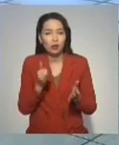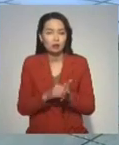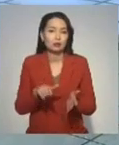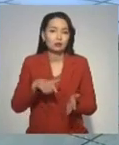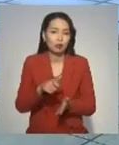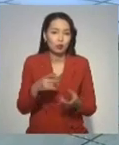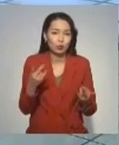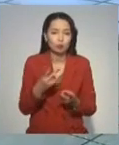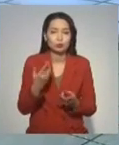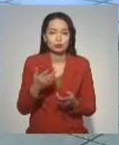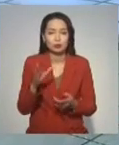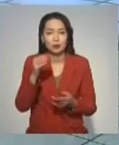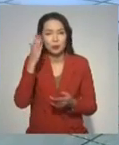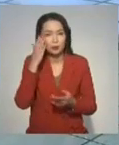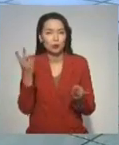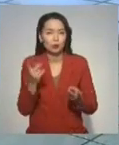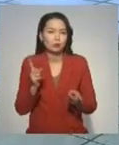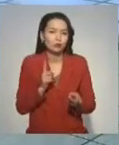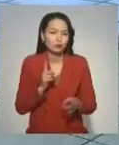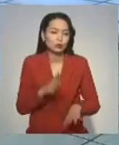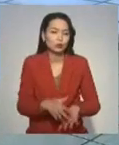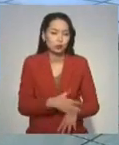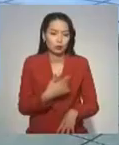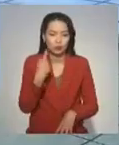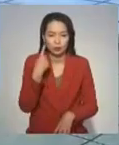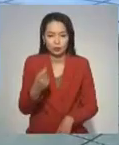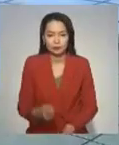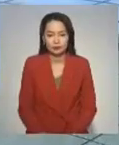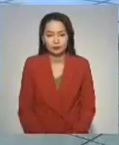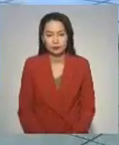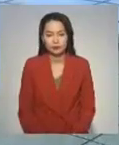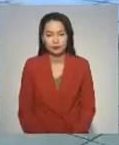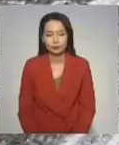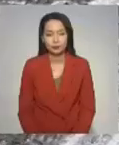ждать коммунальных удобств придется еще долго. Ольга Литвина продолжит.